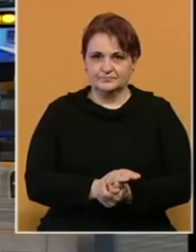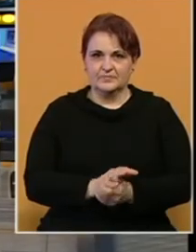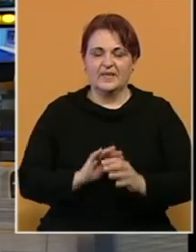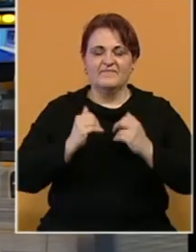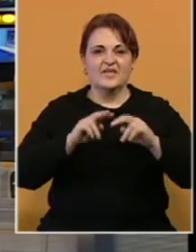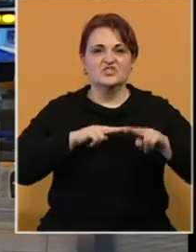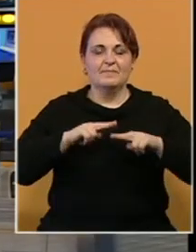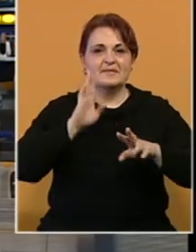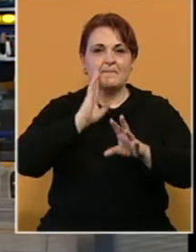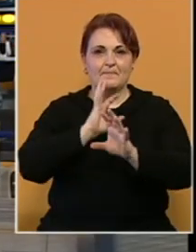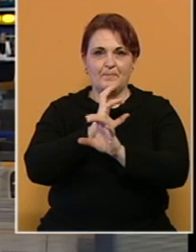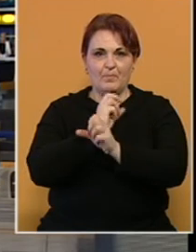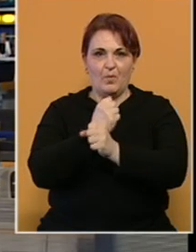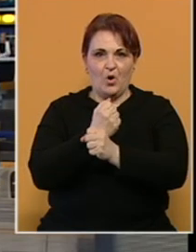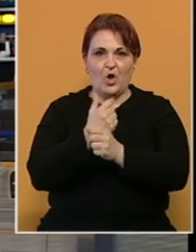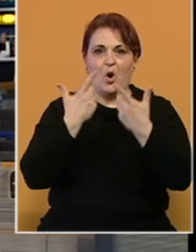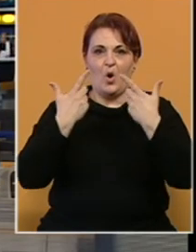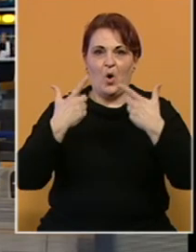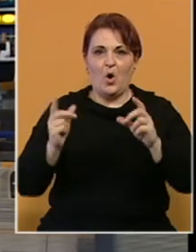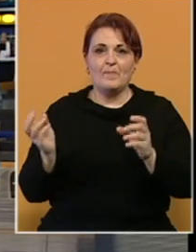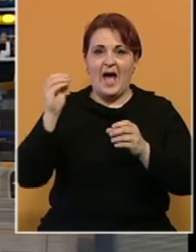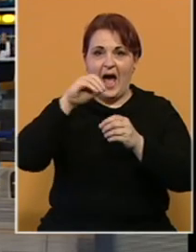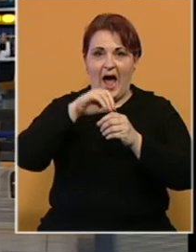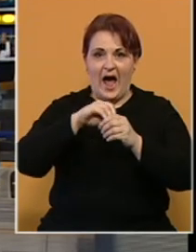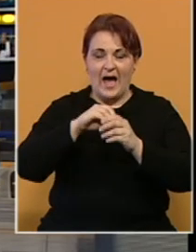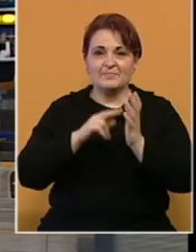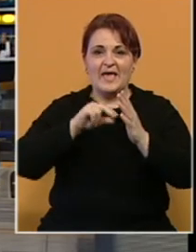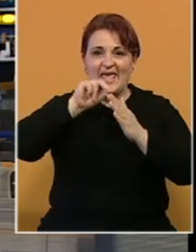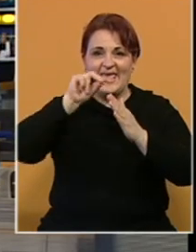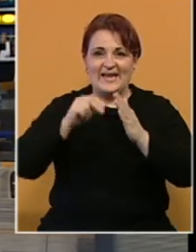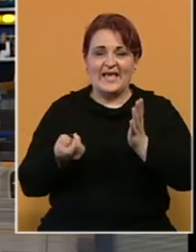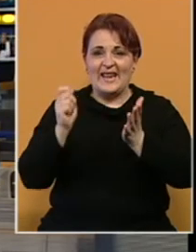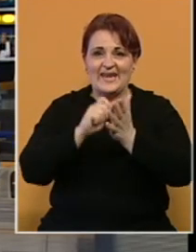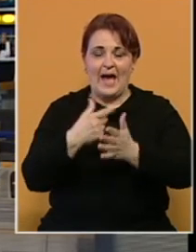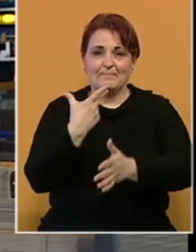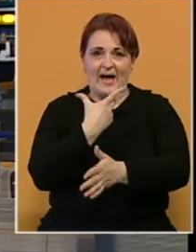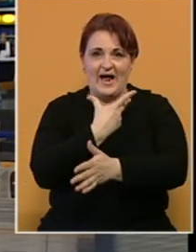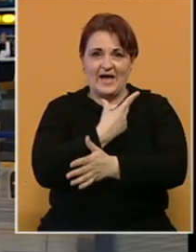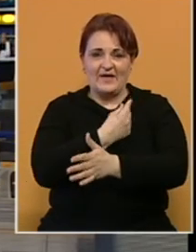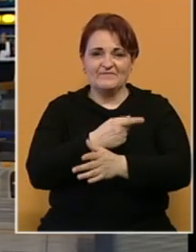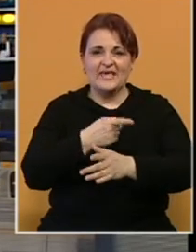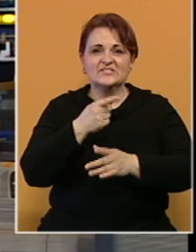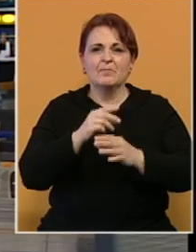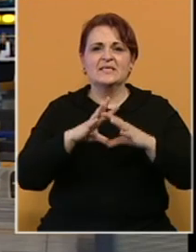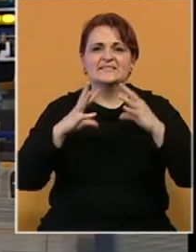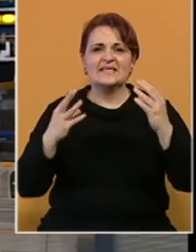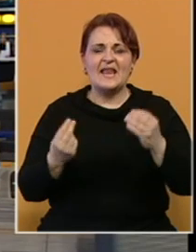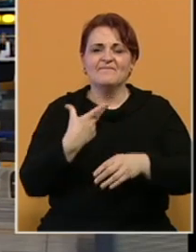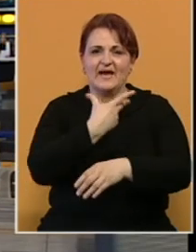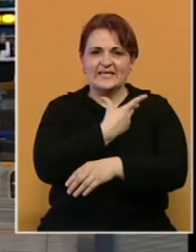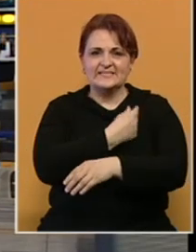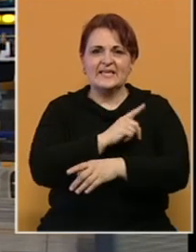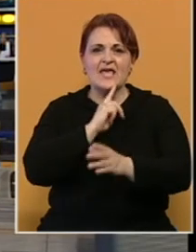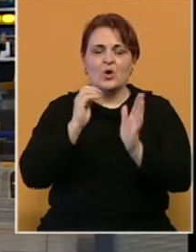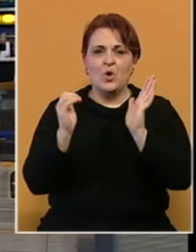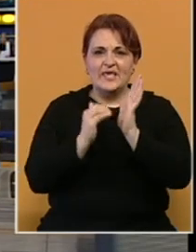Savjet ministara Bosne i Hercegovine odobrio je amandman na ugovor o nabavci vakcina sa globalnom alijansom za vakcine